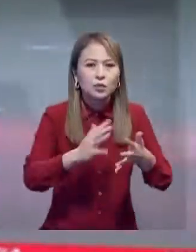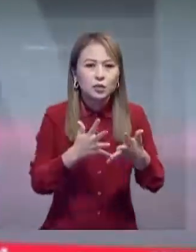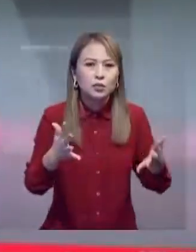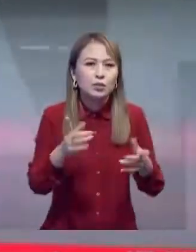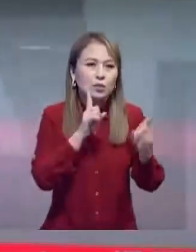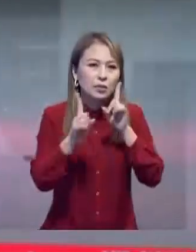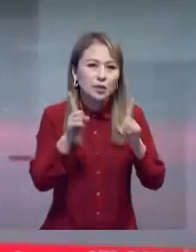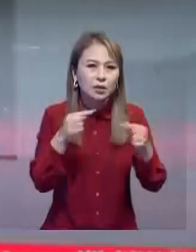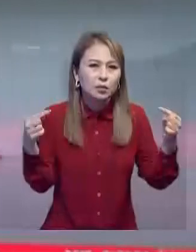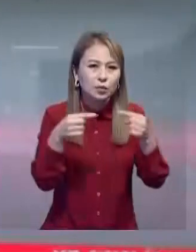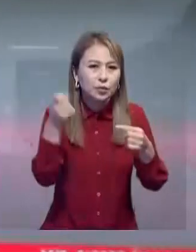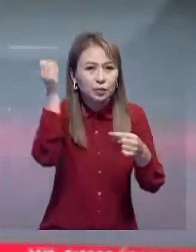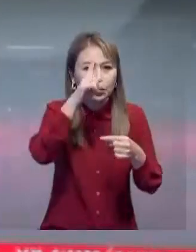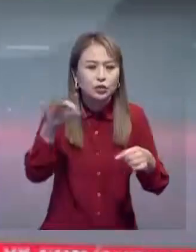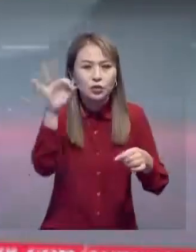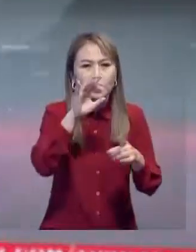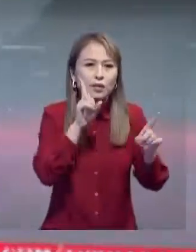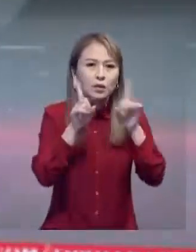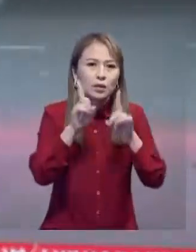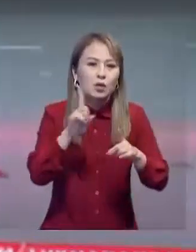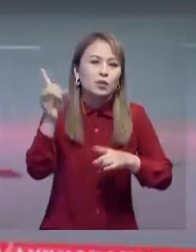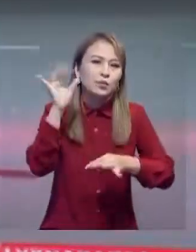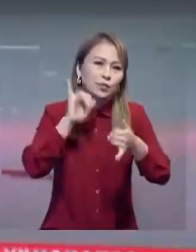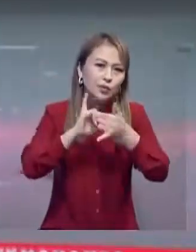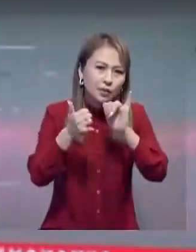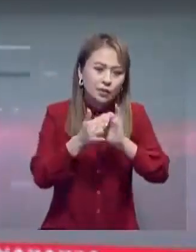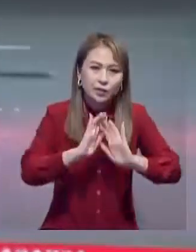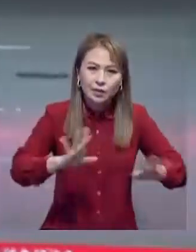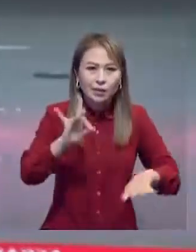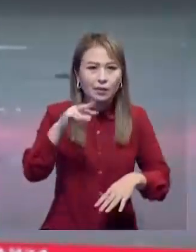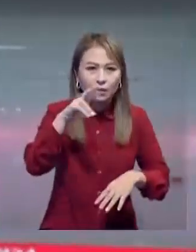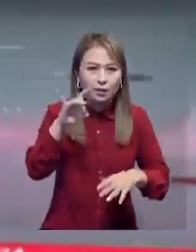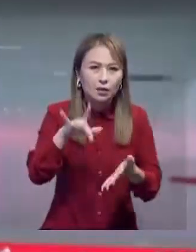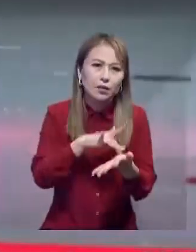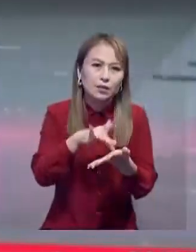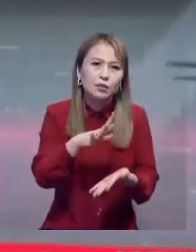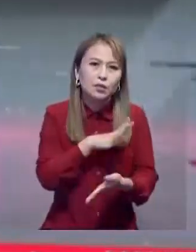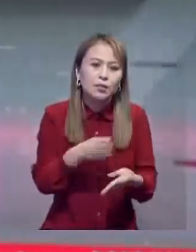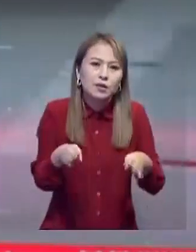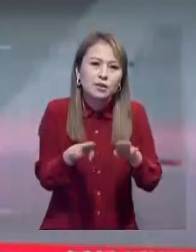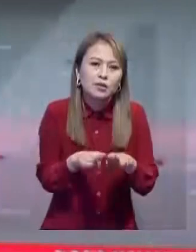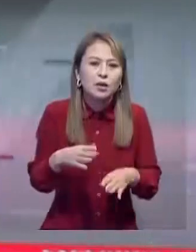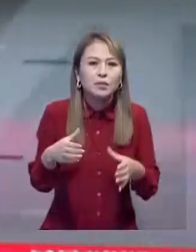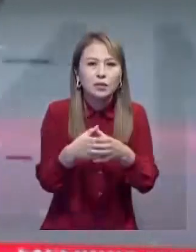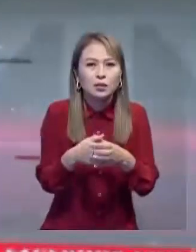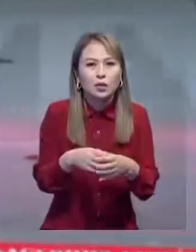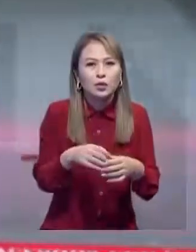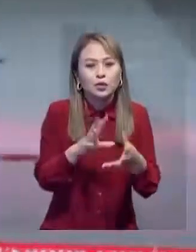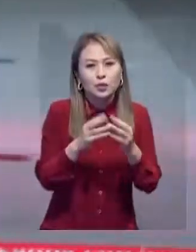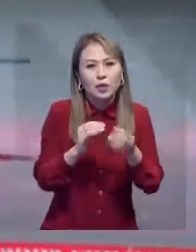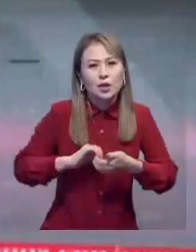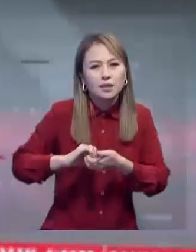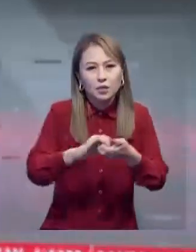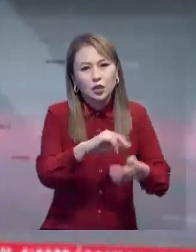ассамблеясының көшпелі отырысында белгілі болды. Бұл жолы жиын әдеттегідей Өскеменде емес, Риддер қаласында өтті. Мұндағы мақсат ынтымақ пен бірлікті